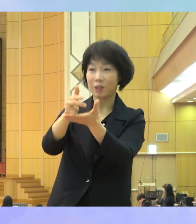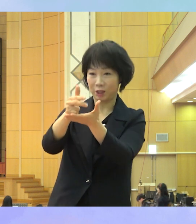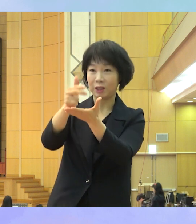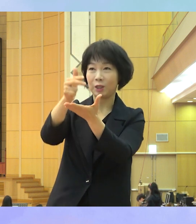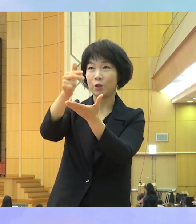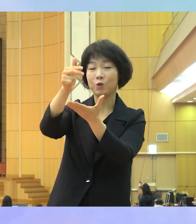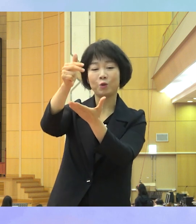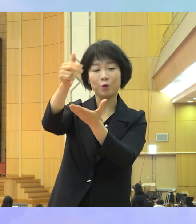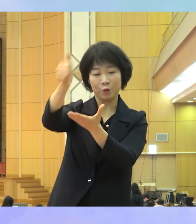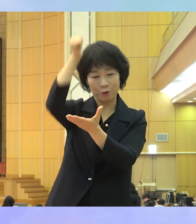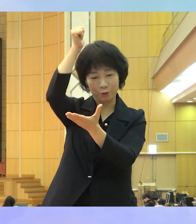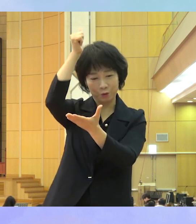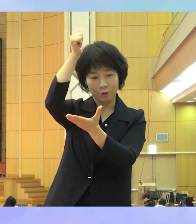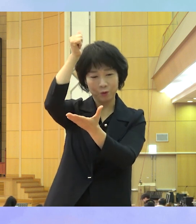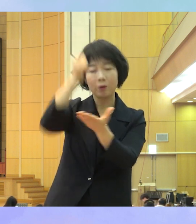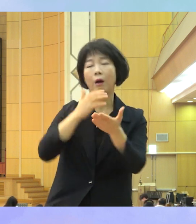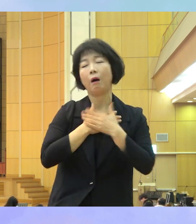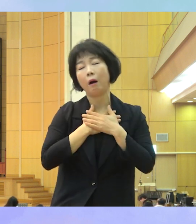영원하신 주,